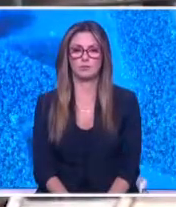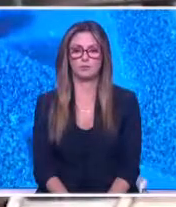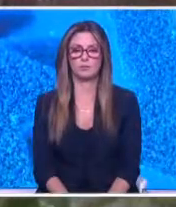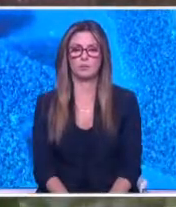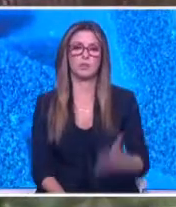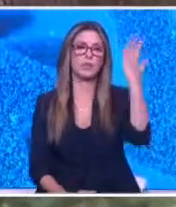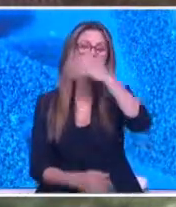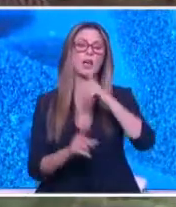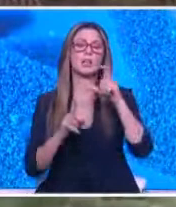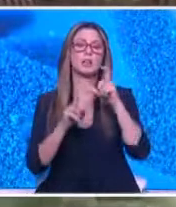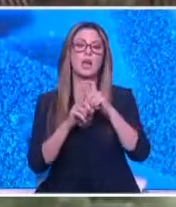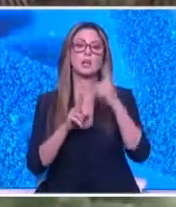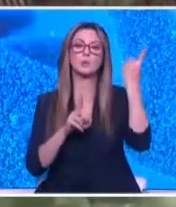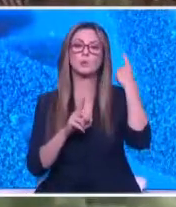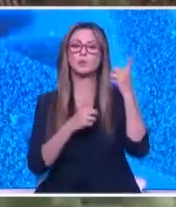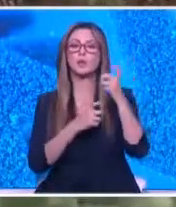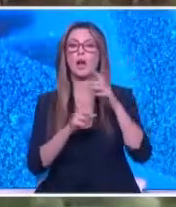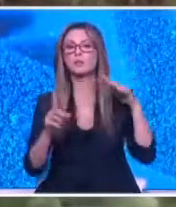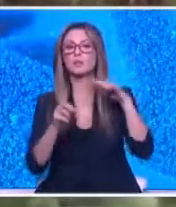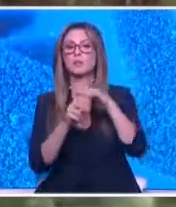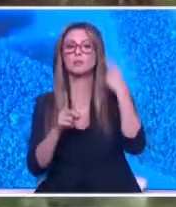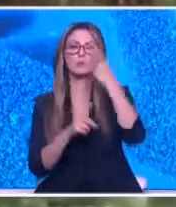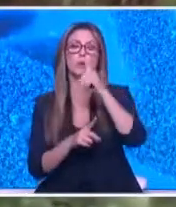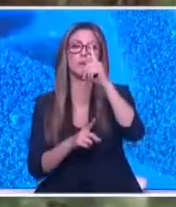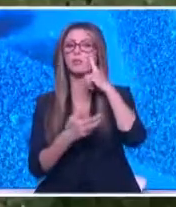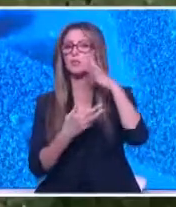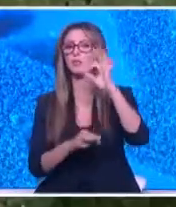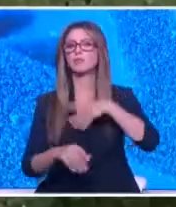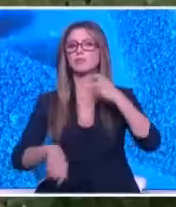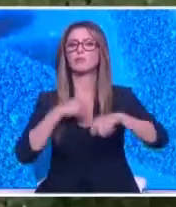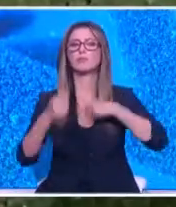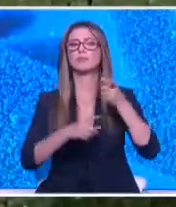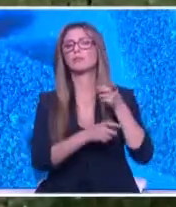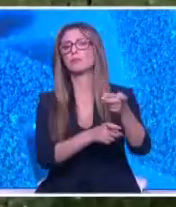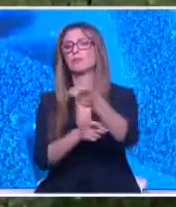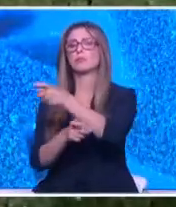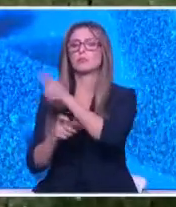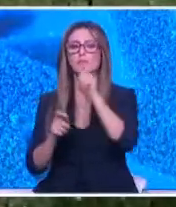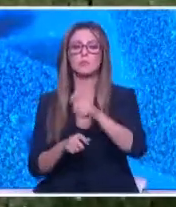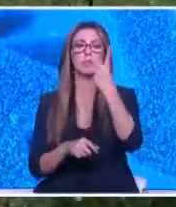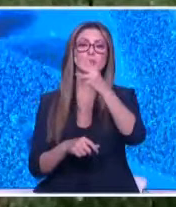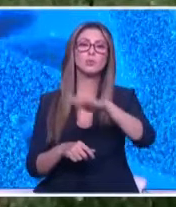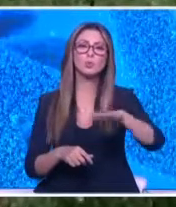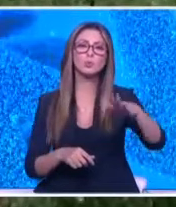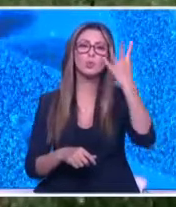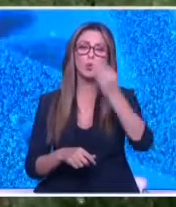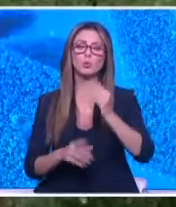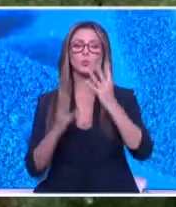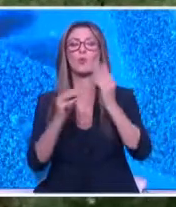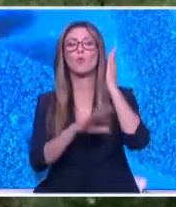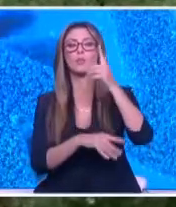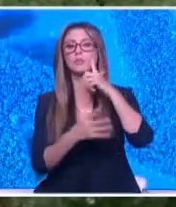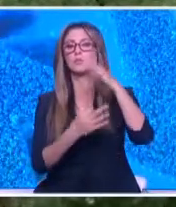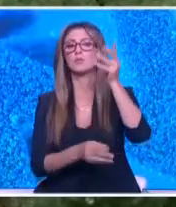Karadağ dün silahlı saldırı haberiyle sarsıldı. Bir kişi etrafa rastgele ateş açıp aralarında iki çocuğun da olduğu çok sayıda kişiyi